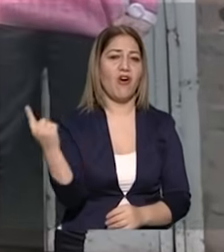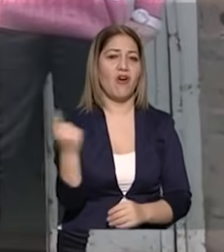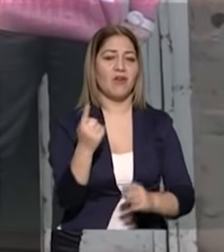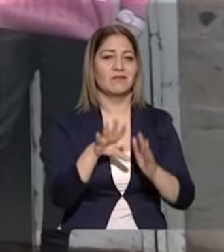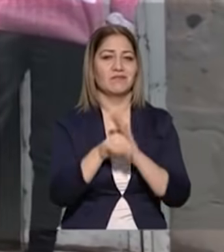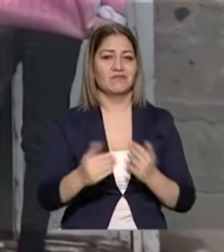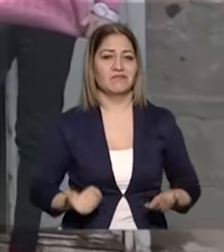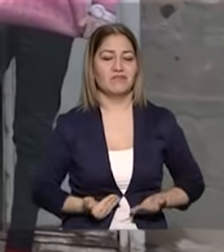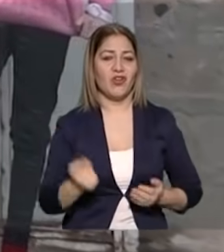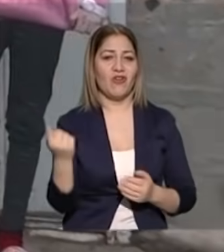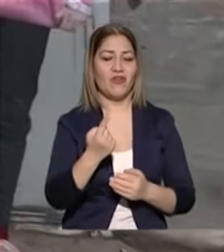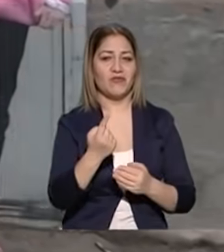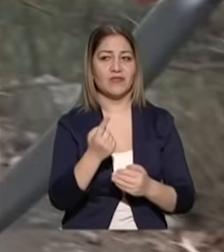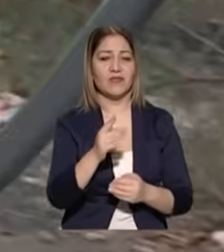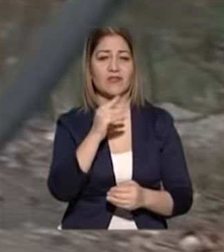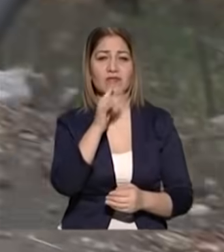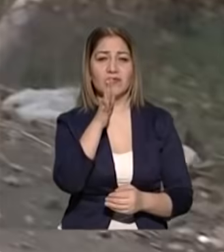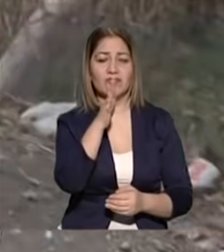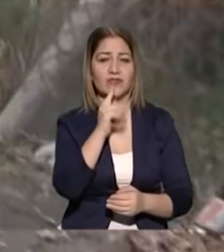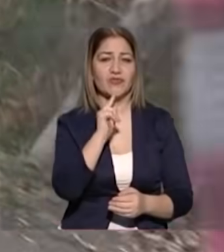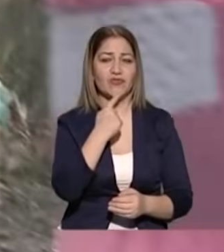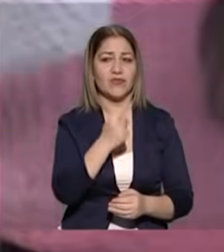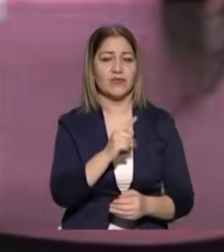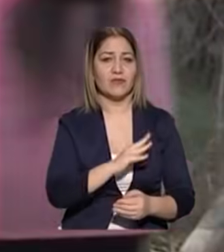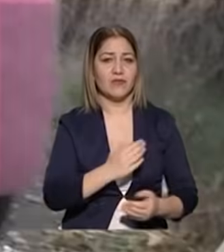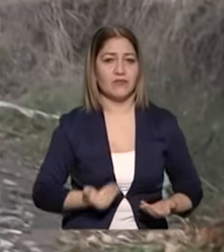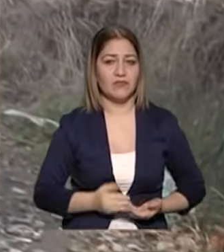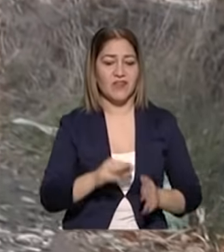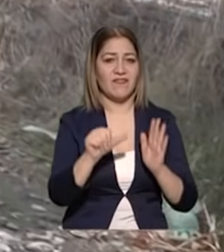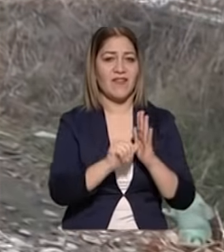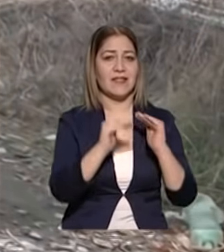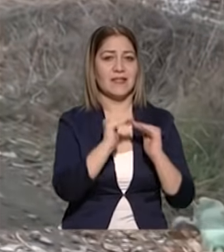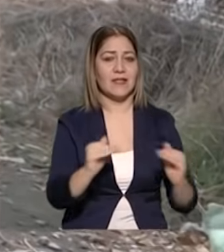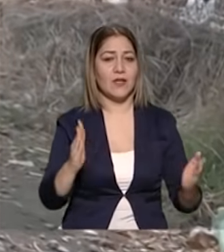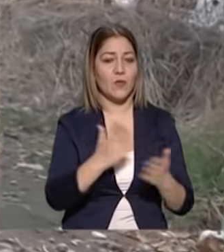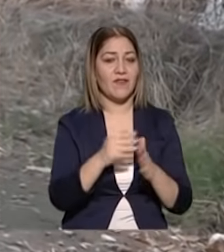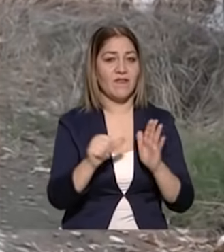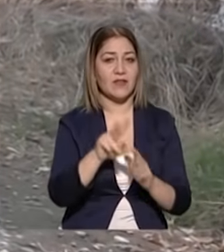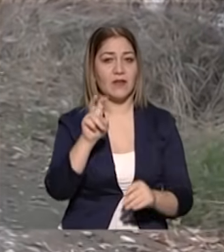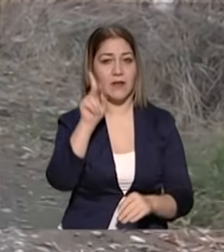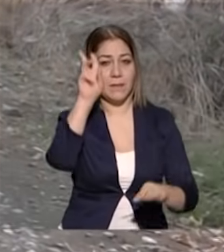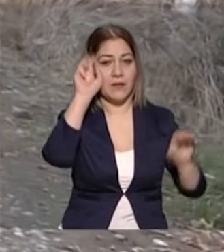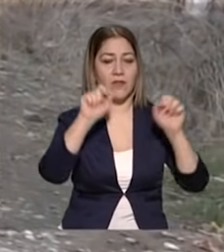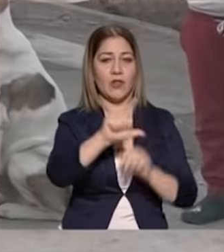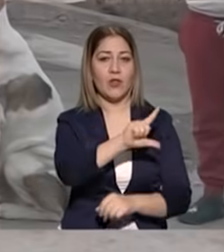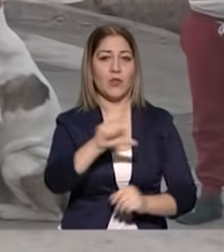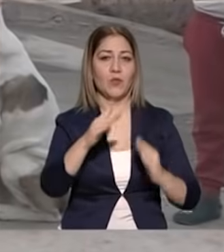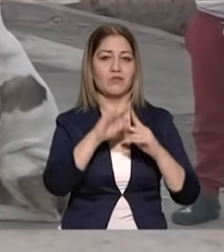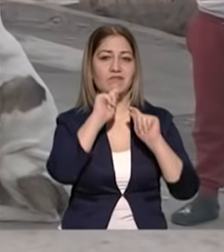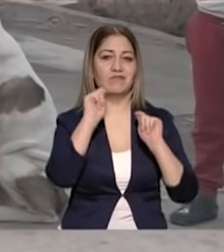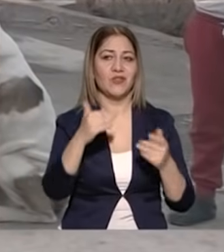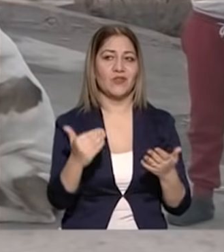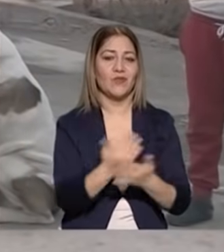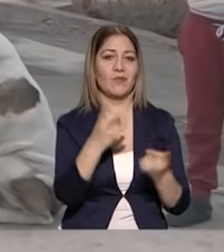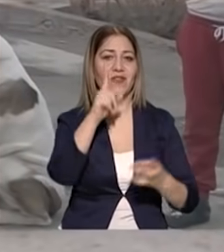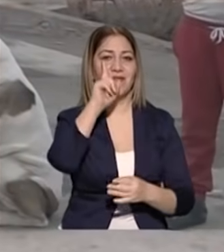երկար տարիներ ապրել են դժվար պայմաններում, 6 երեխա են լույս աշխարհ բերել։ Արցախի կառավարությունը 1 տարի առաջ երկհարկանի տուն նվիրեց։ Նոր-նոր